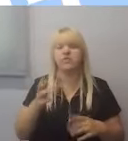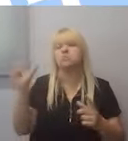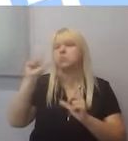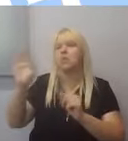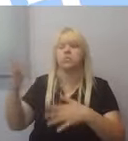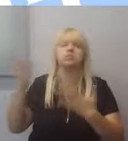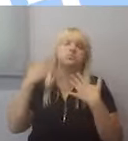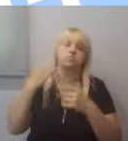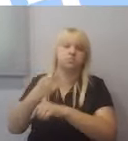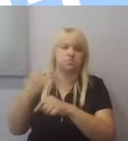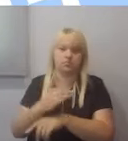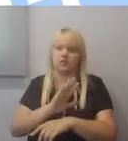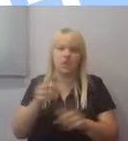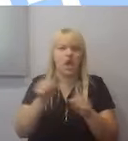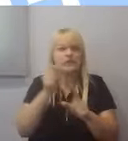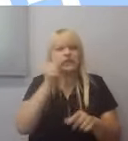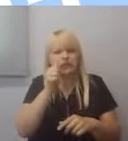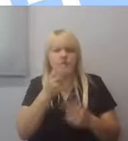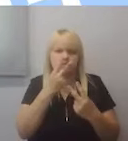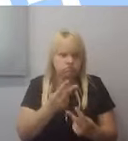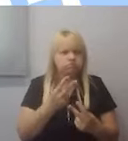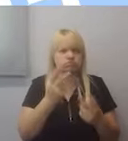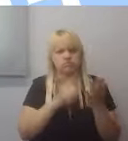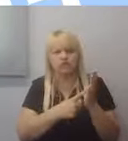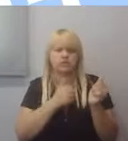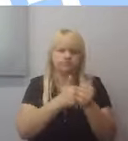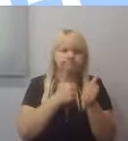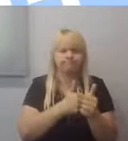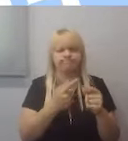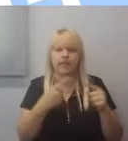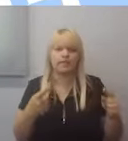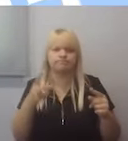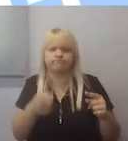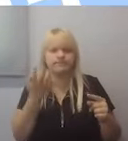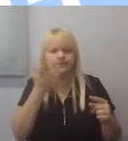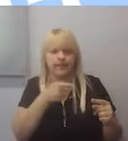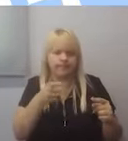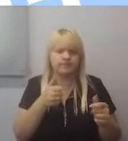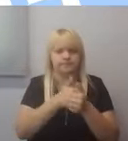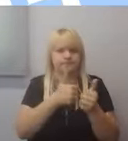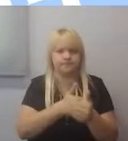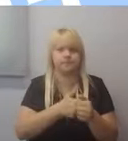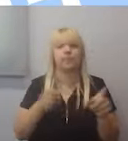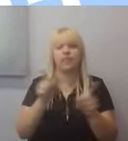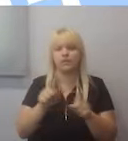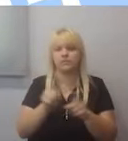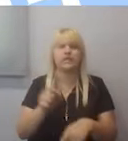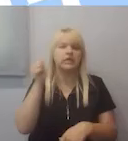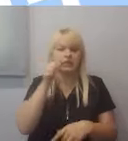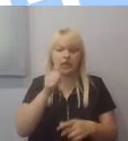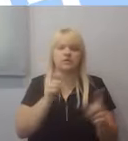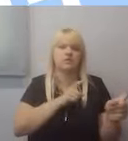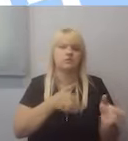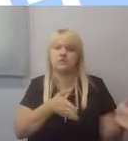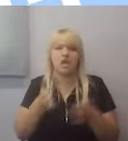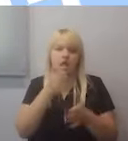tad tas tas varētu būt izaicinājums un protams jā ka infrastruktūras nepieejamības ja tai skaitā tie tie ceļi ko mēs ikdienā izmantojam viņi varētu būtu nepieejami